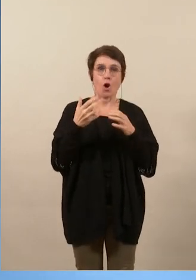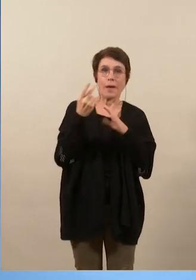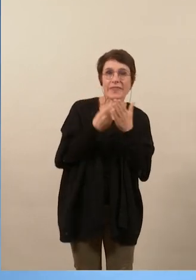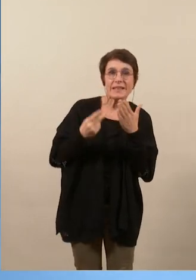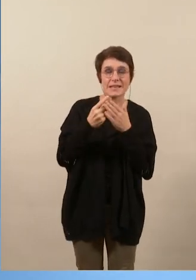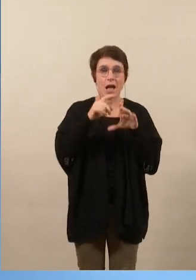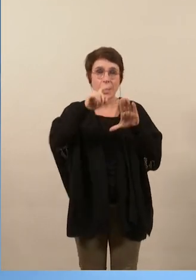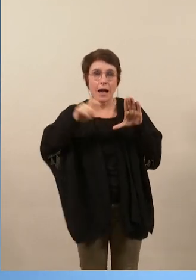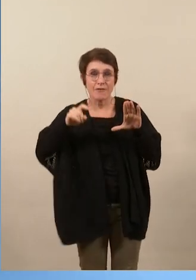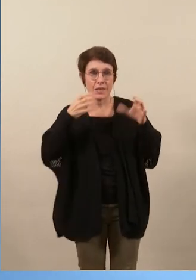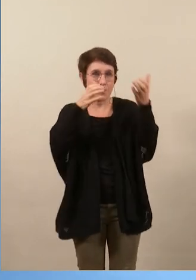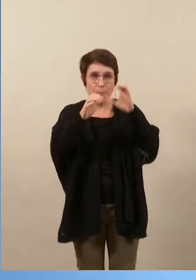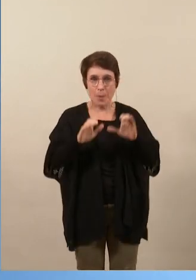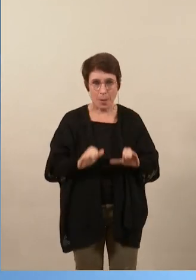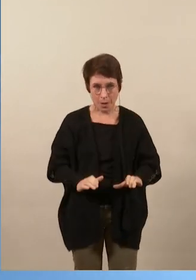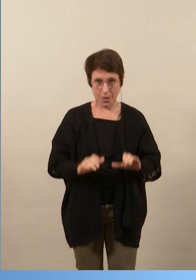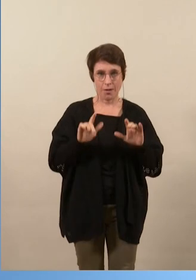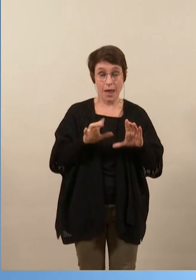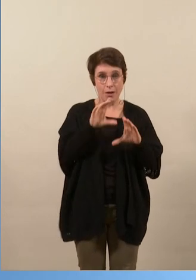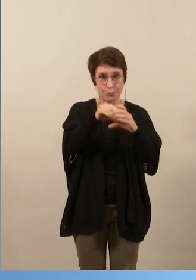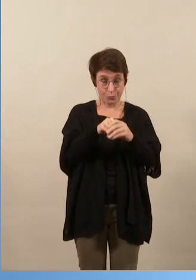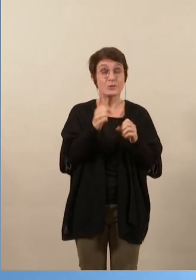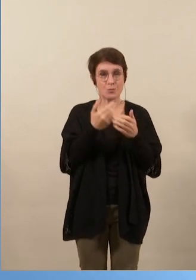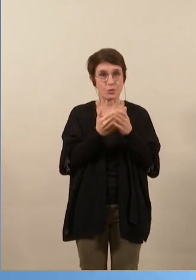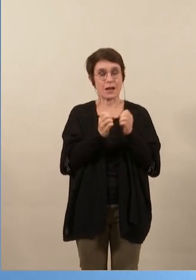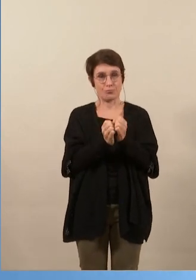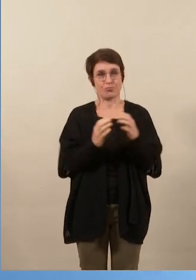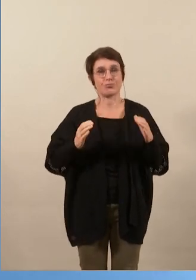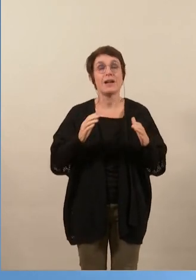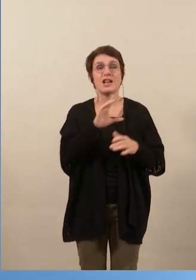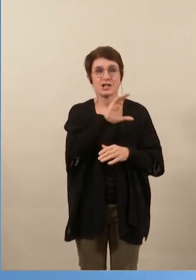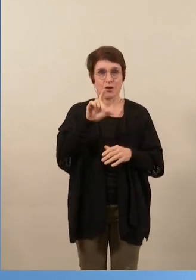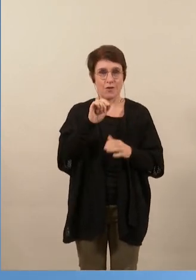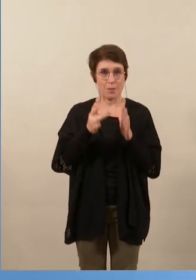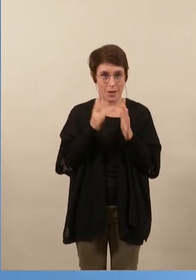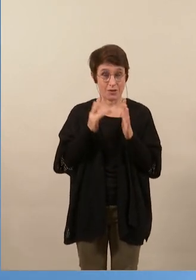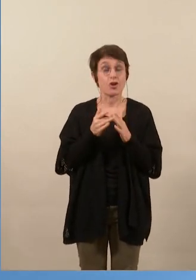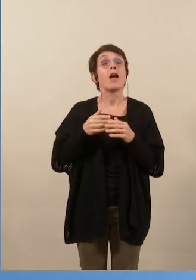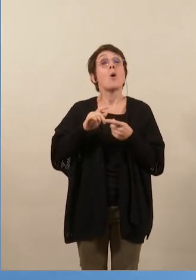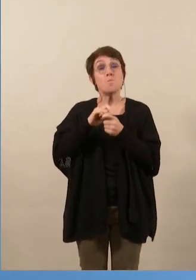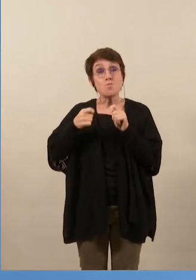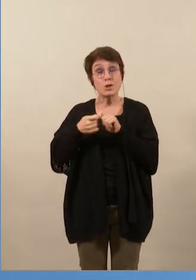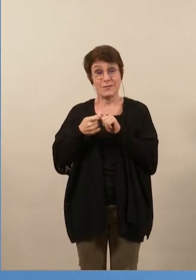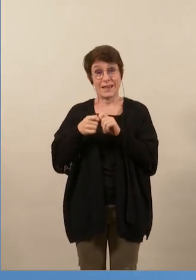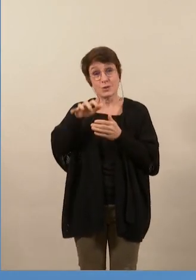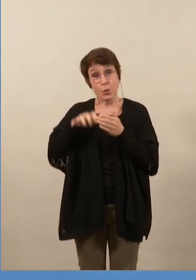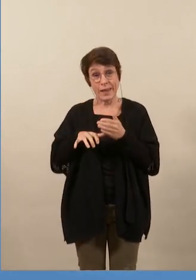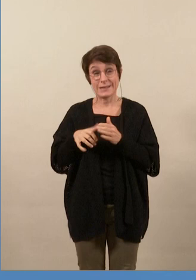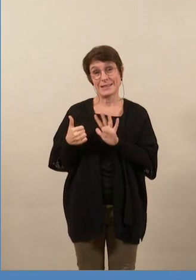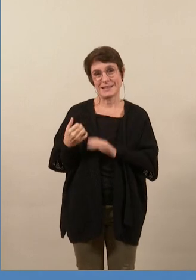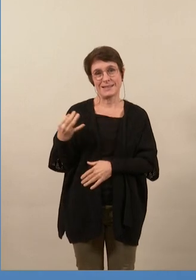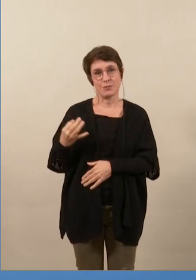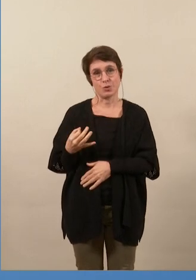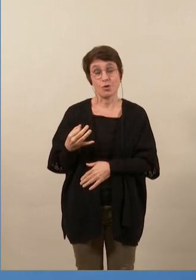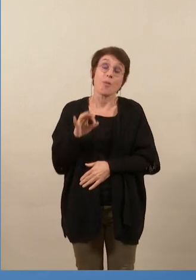les changements qui ont été faits sur le corps du document c'est 6 % du document c'est